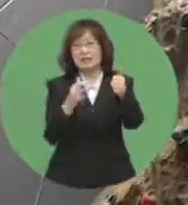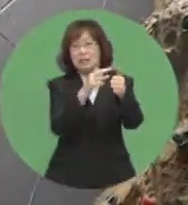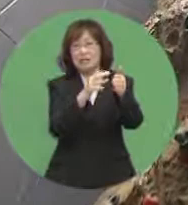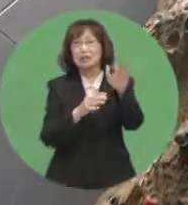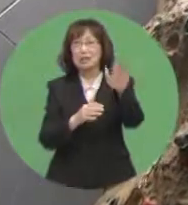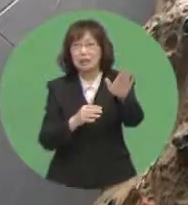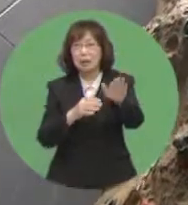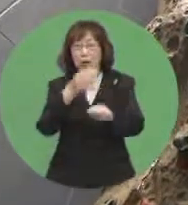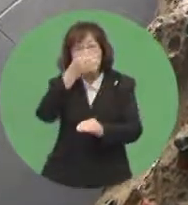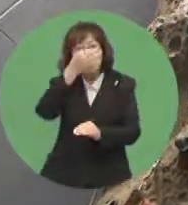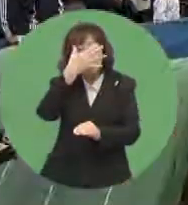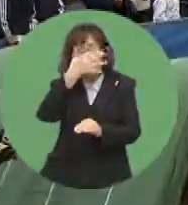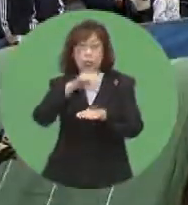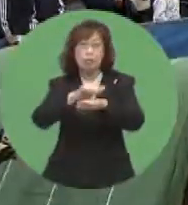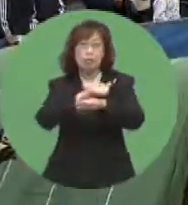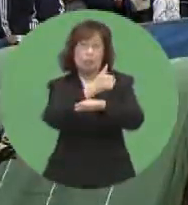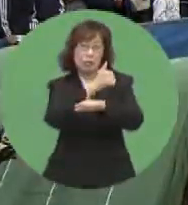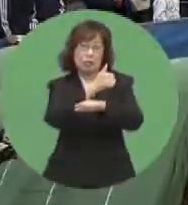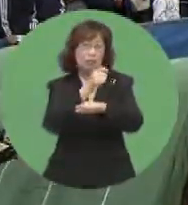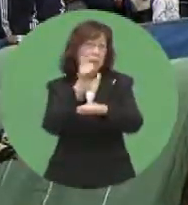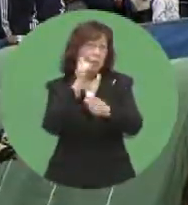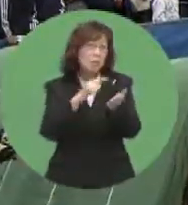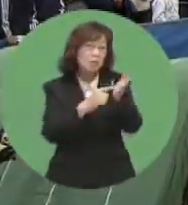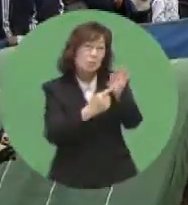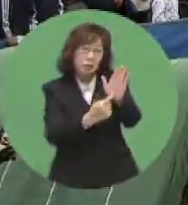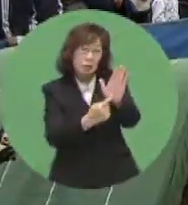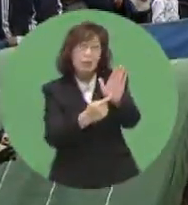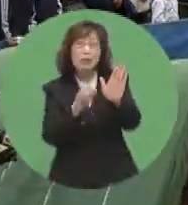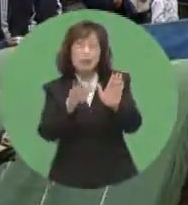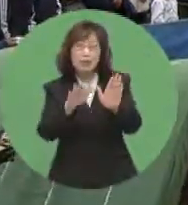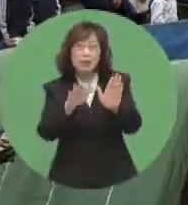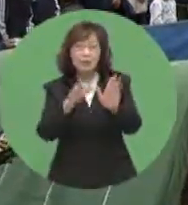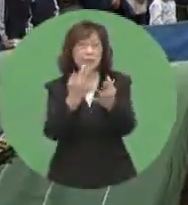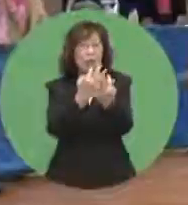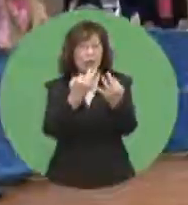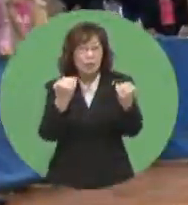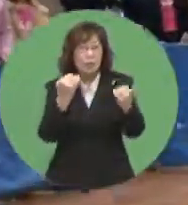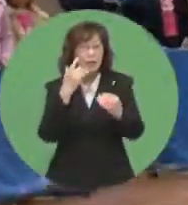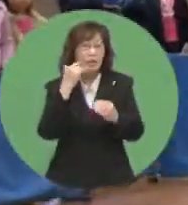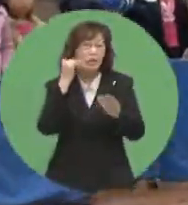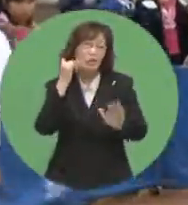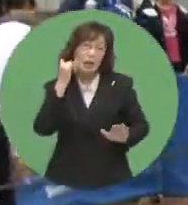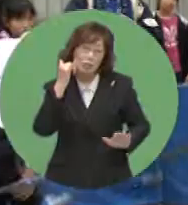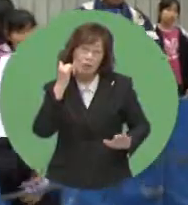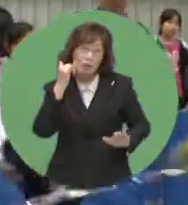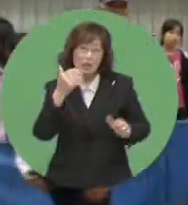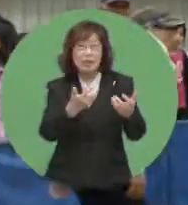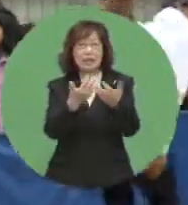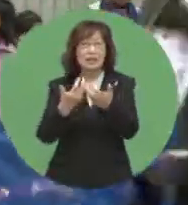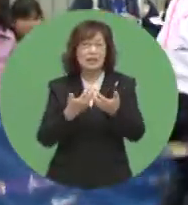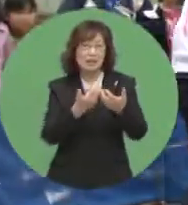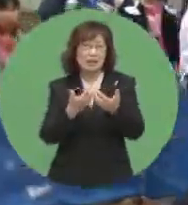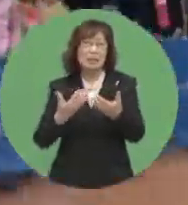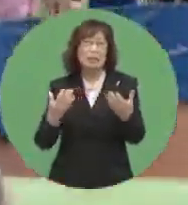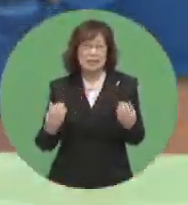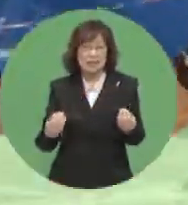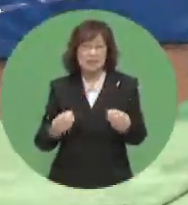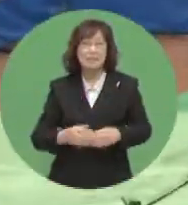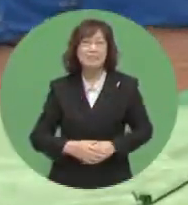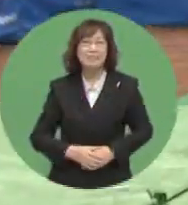プロ選手によるデモンストレーションなども行われ、大勢の親子連れらでにぎわいました。